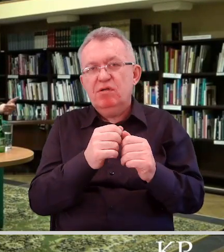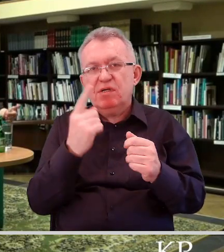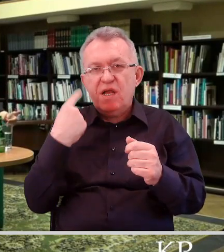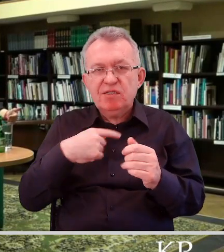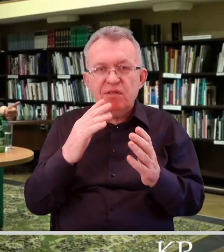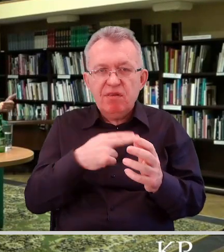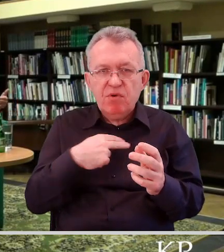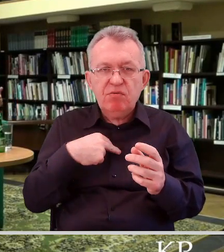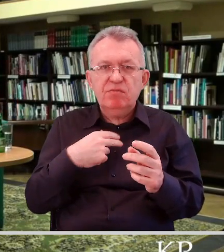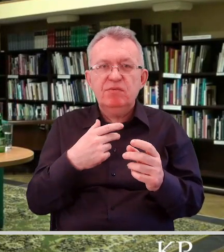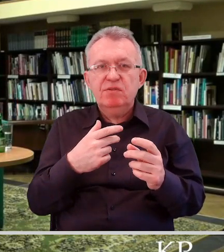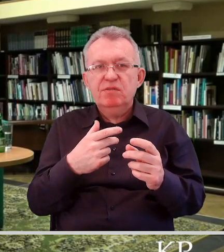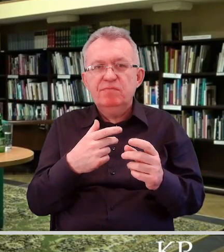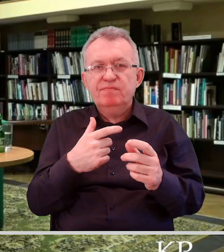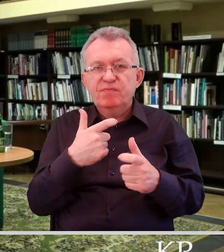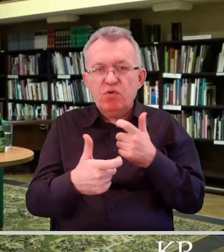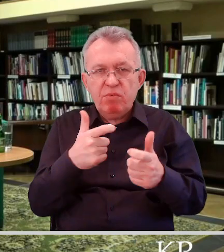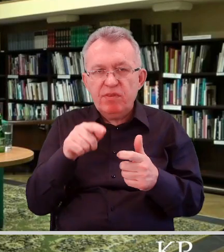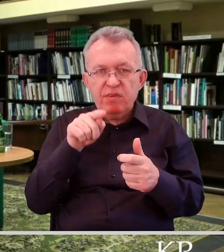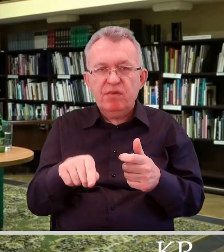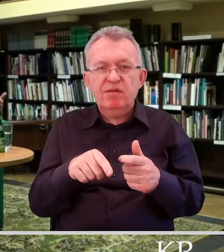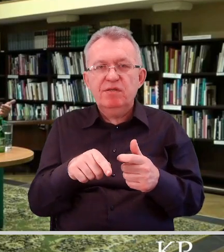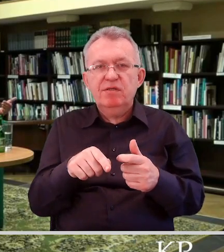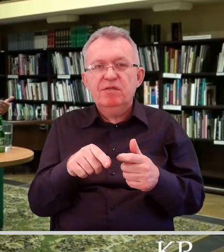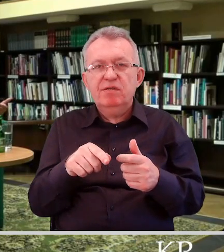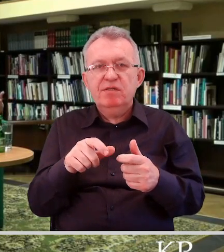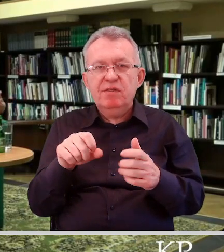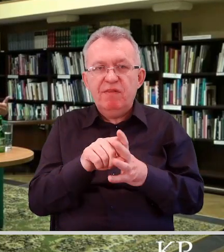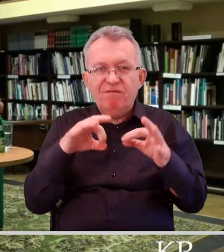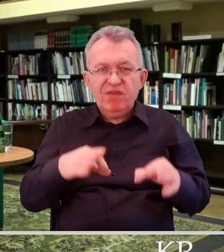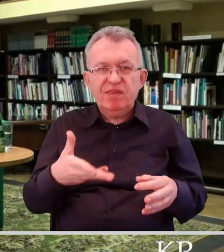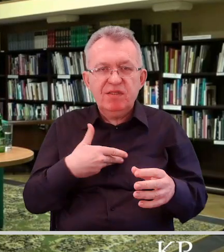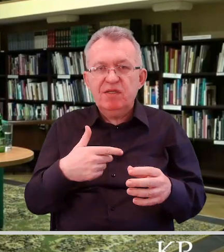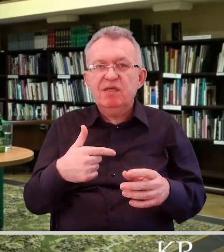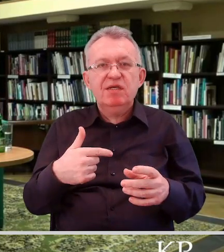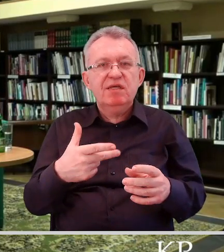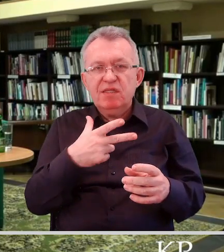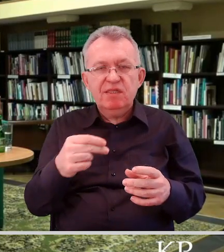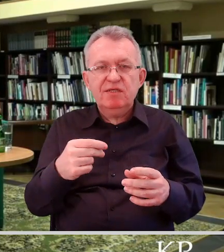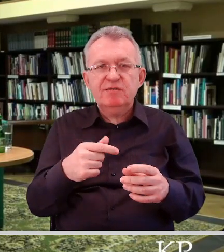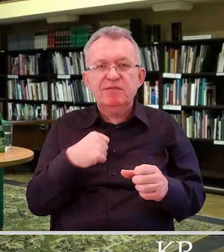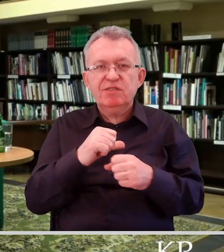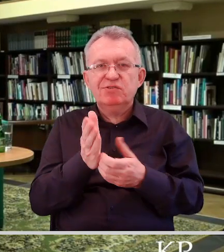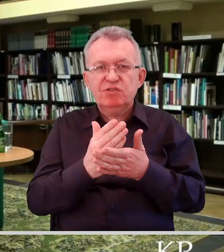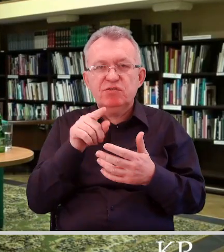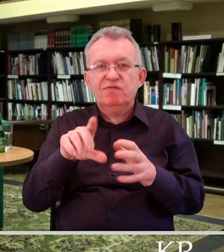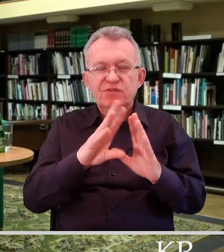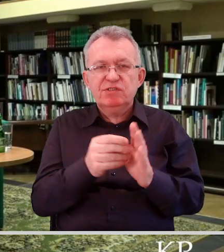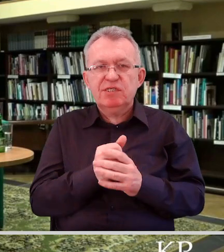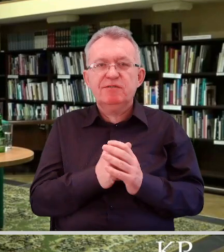nam odwalać jakąś robotę tam, wbije nas w poczucie winy, bo nie, bo my jesteśmy częścią tego